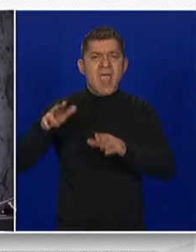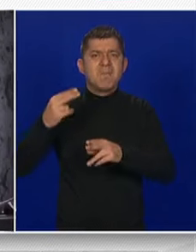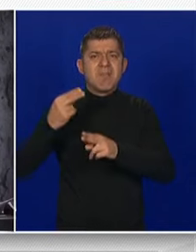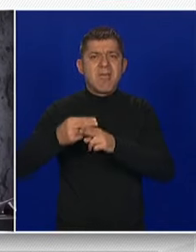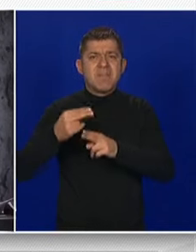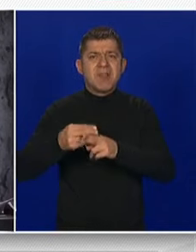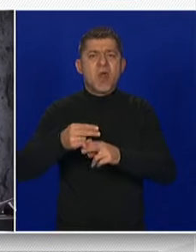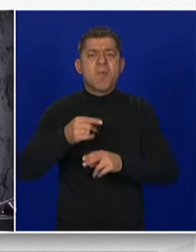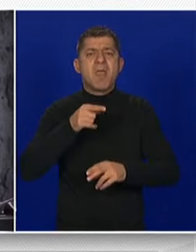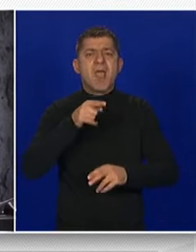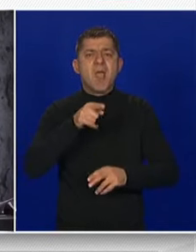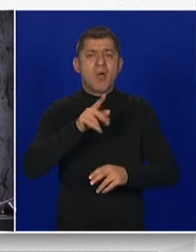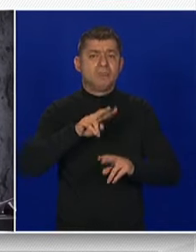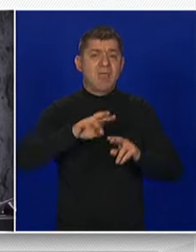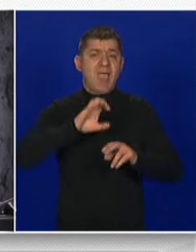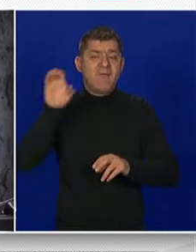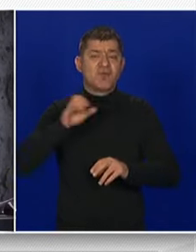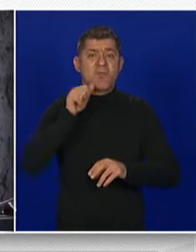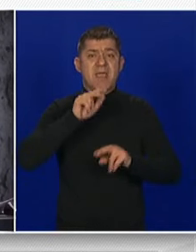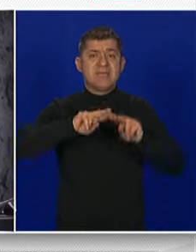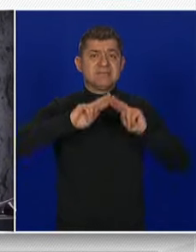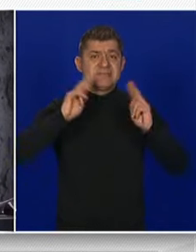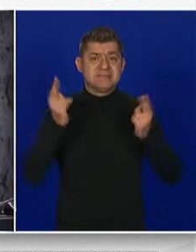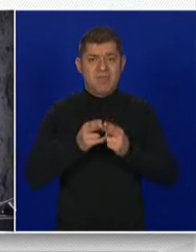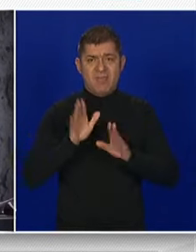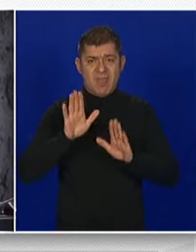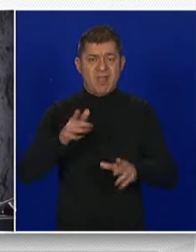uostalom i u čitavoj Europi i u svijetu.